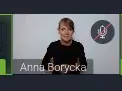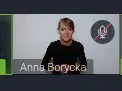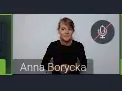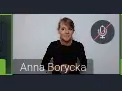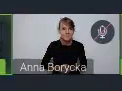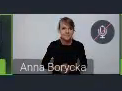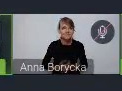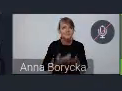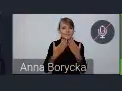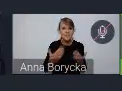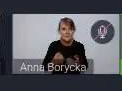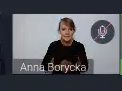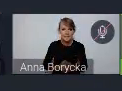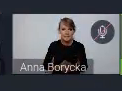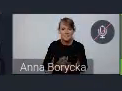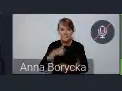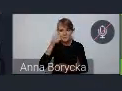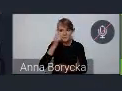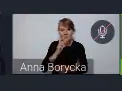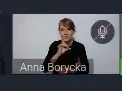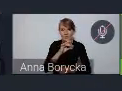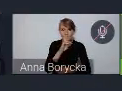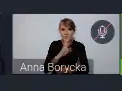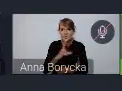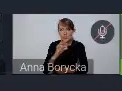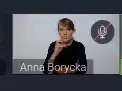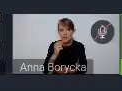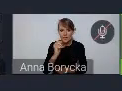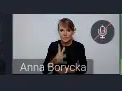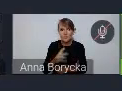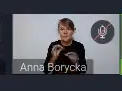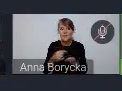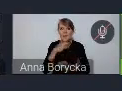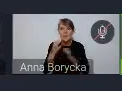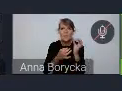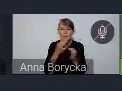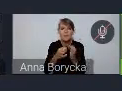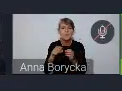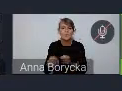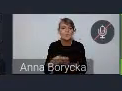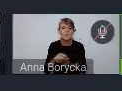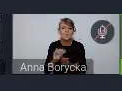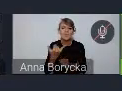Dziękuję. Dzień państwu, nazywam się Grzegorz Kubańczyk i teraz mówię, jak to z perspektywy właśnie